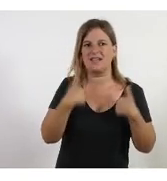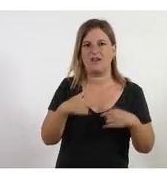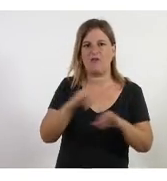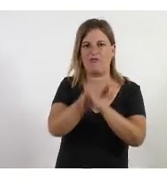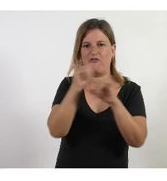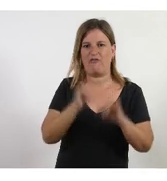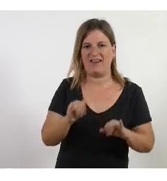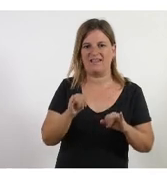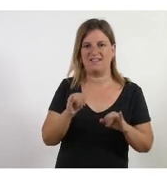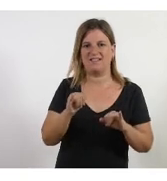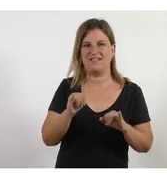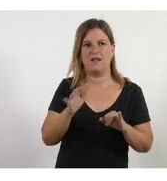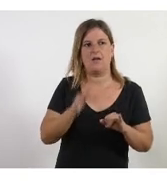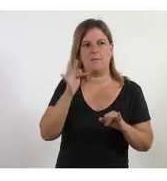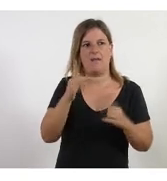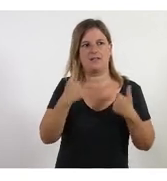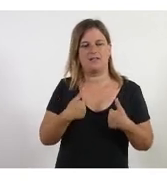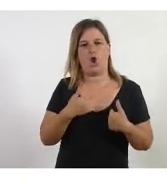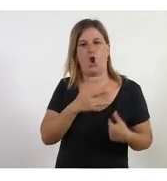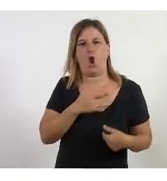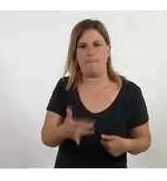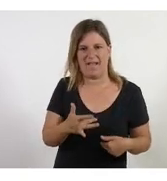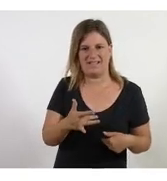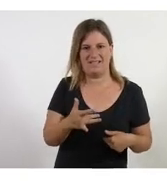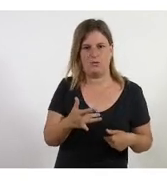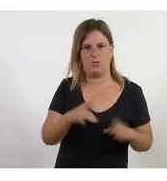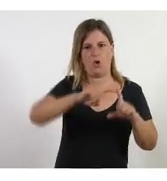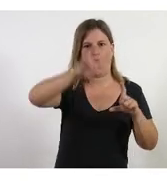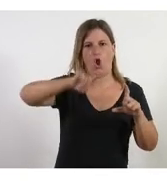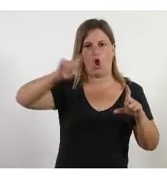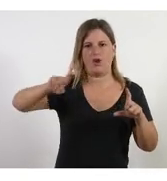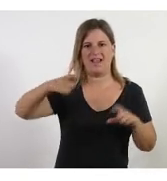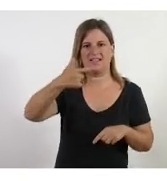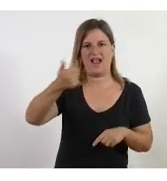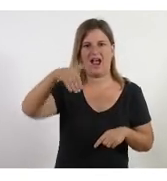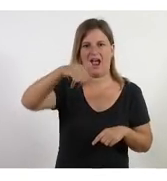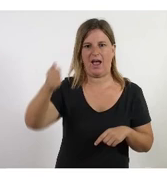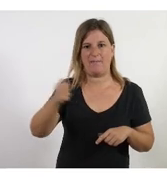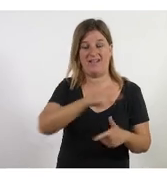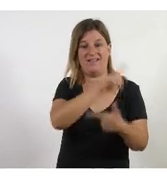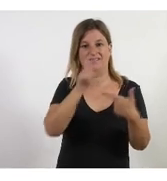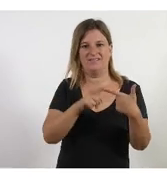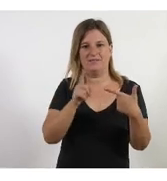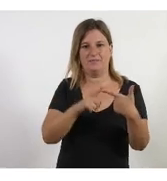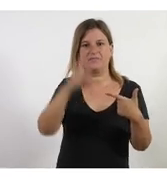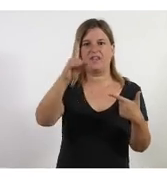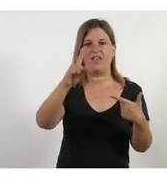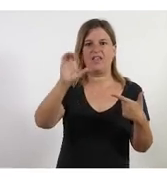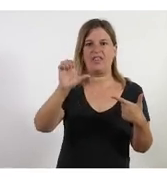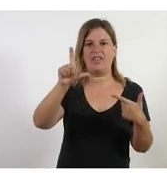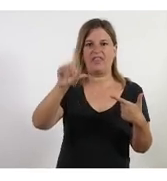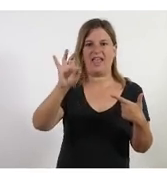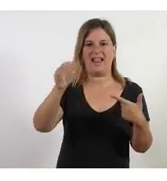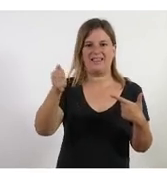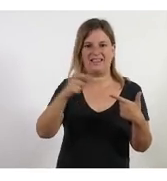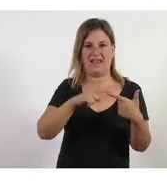si fóssim compassius. Estaríem amb les zones gamma. El pas següent és el delta. El